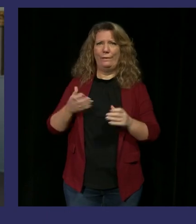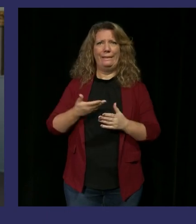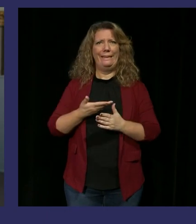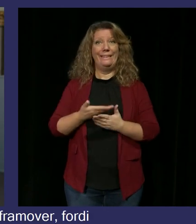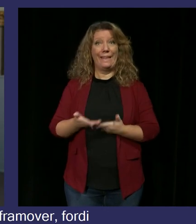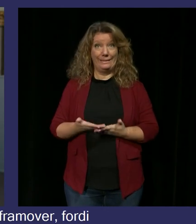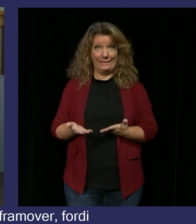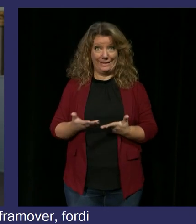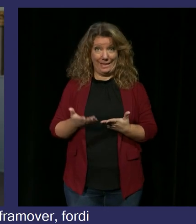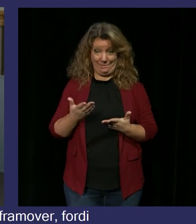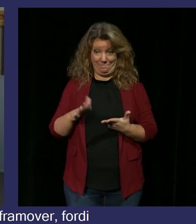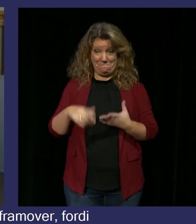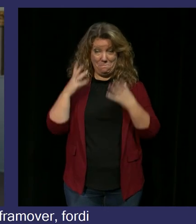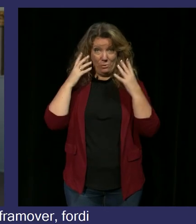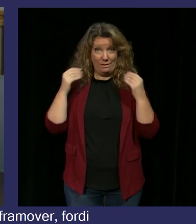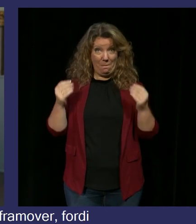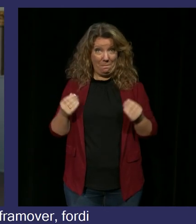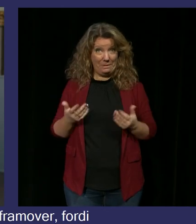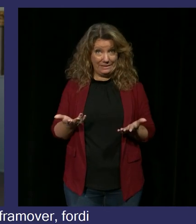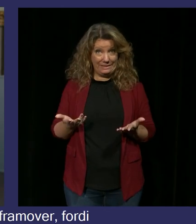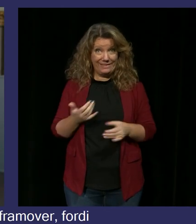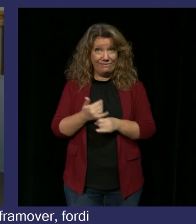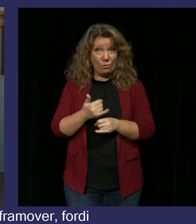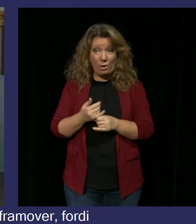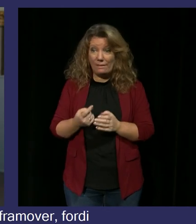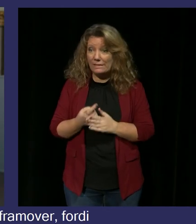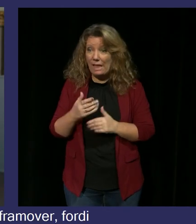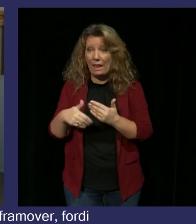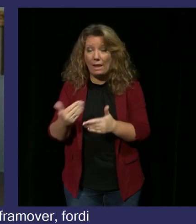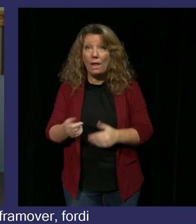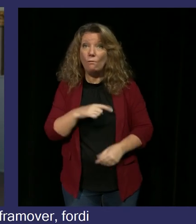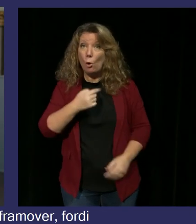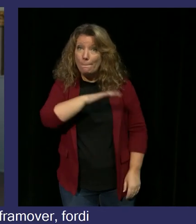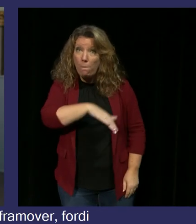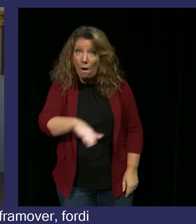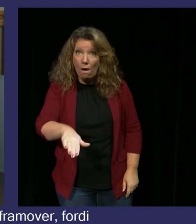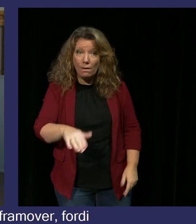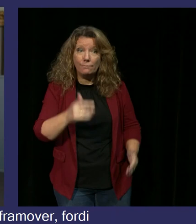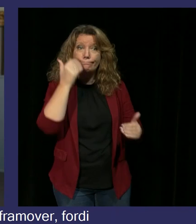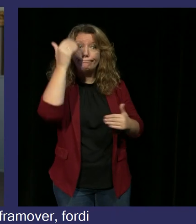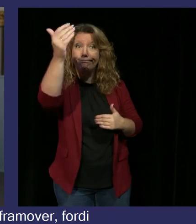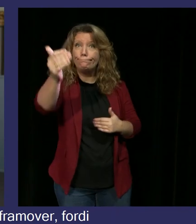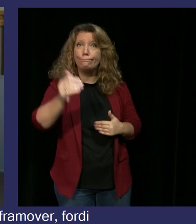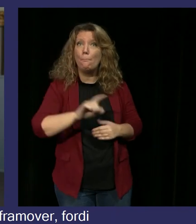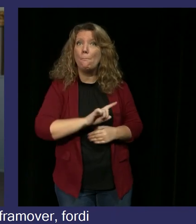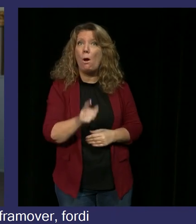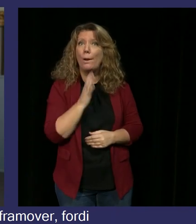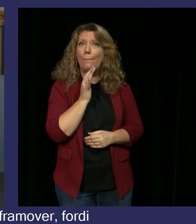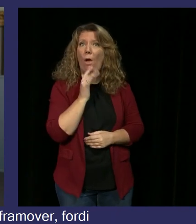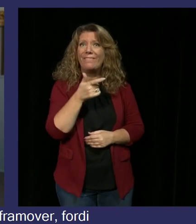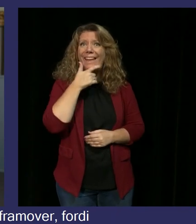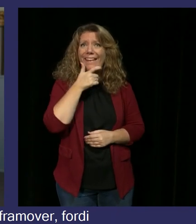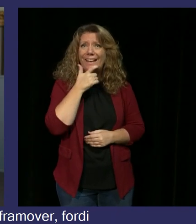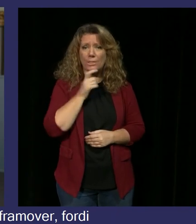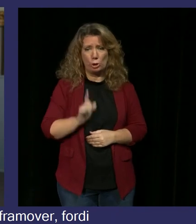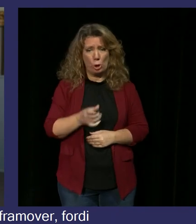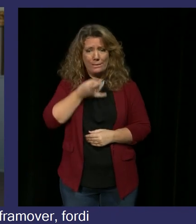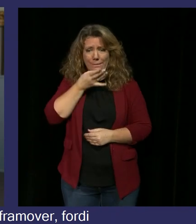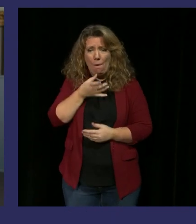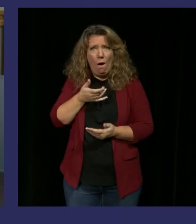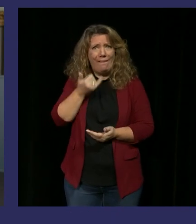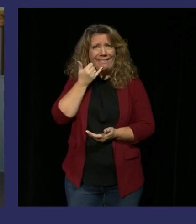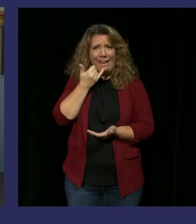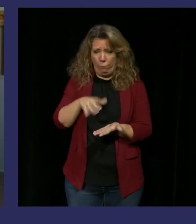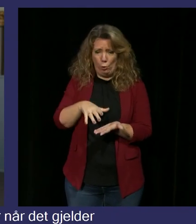samisk? Vil ungene våre bare snakke engelsk fremover fordi at ikke smarttelefonene forstår samisk? Altså,